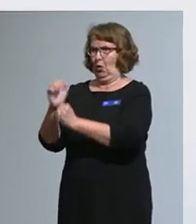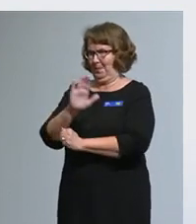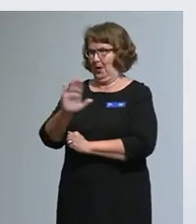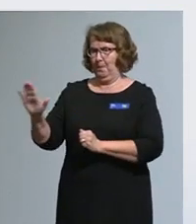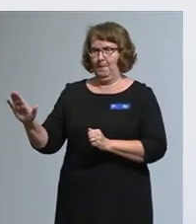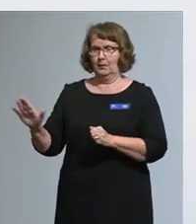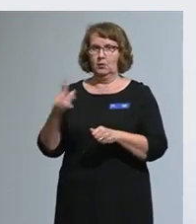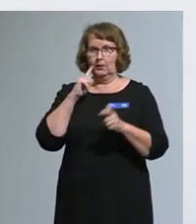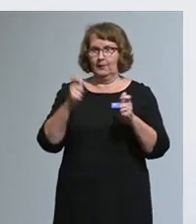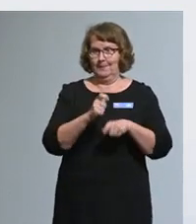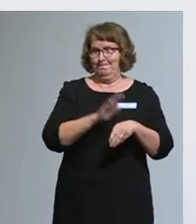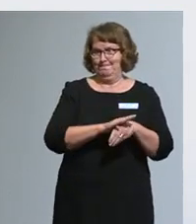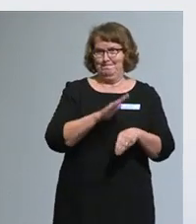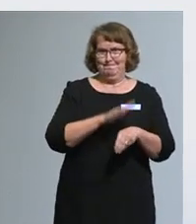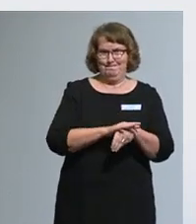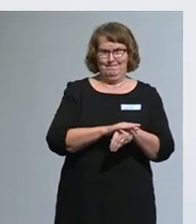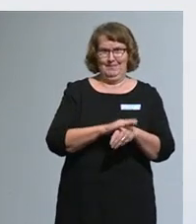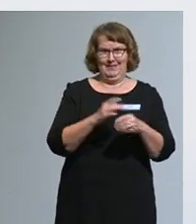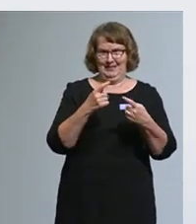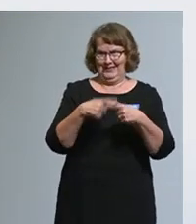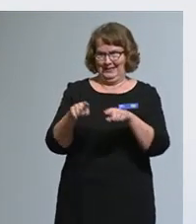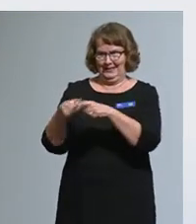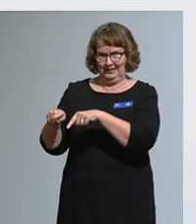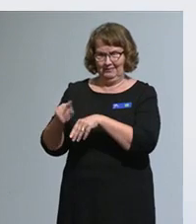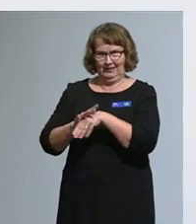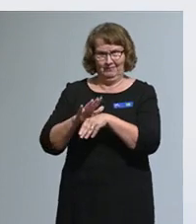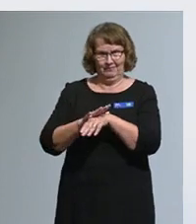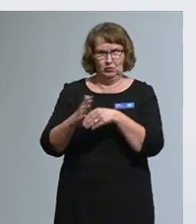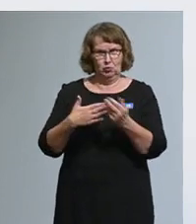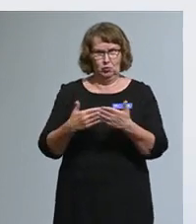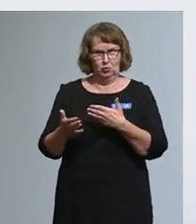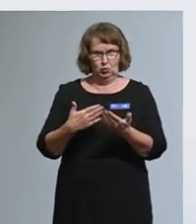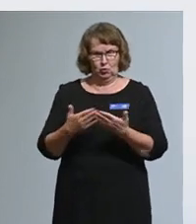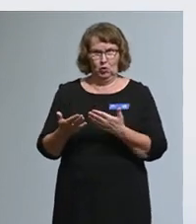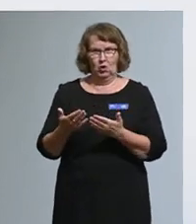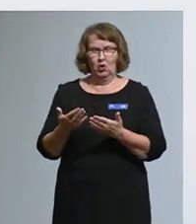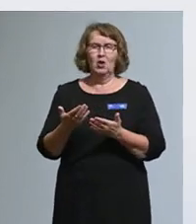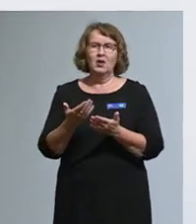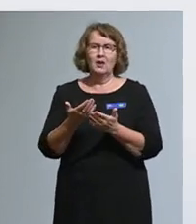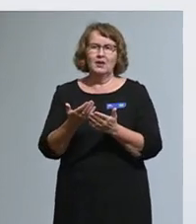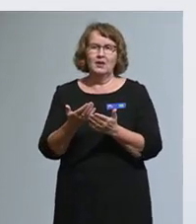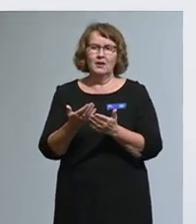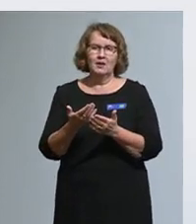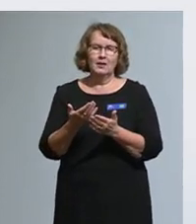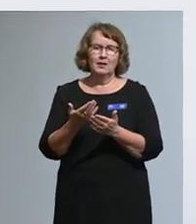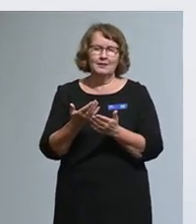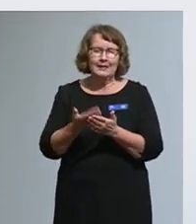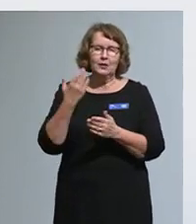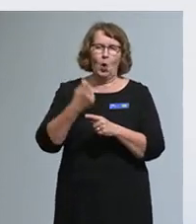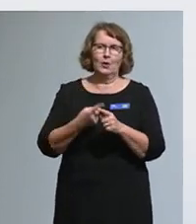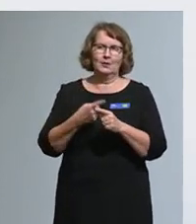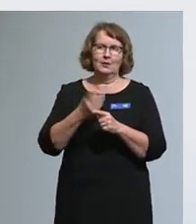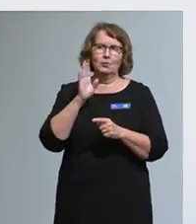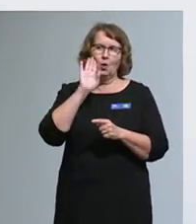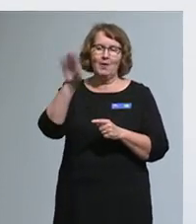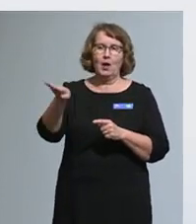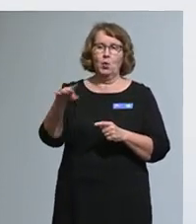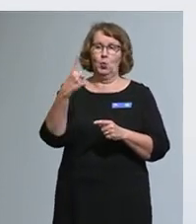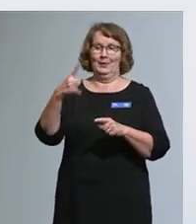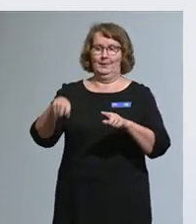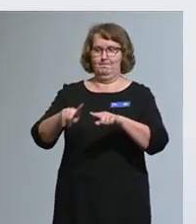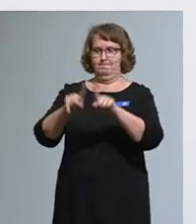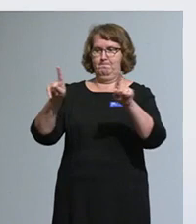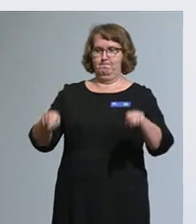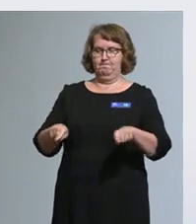ylimääräistä työtä. Ja sen takia olisikin käytännössä tulevaisuudessa yksi pohja, josta